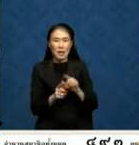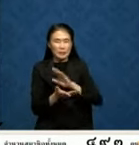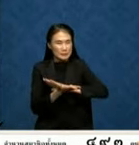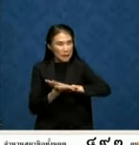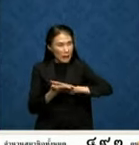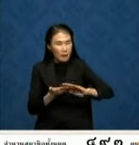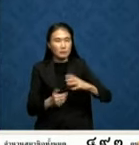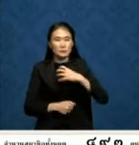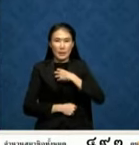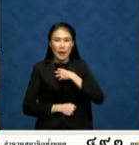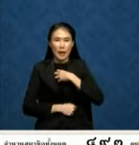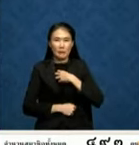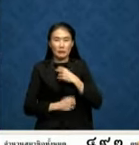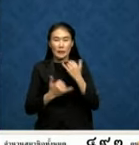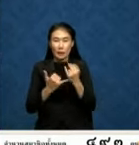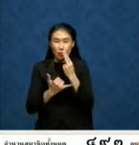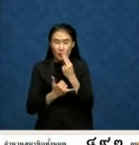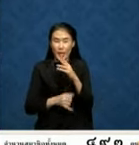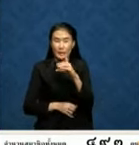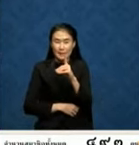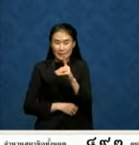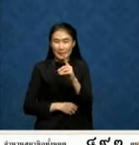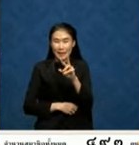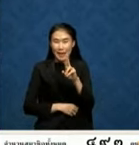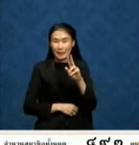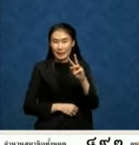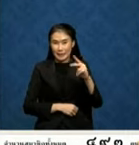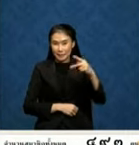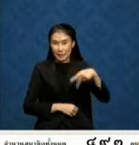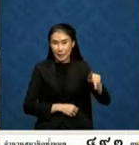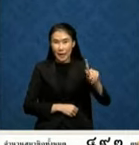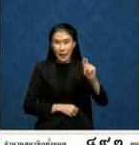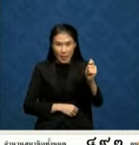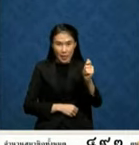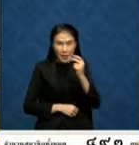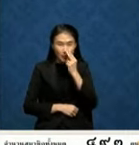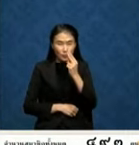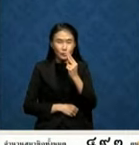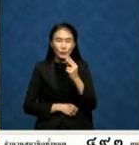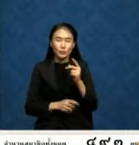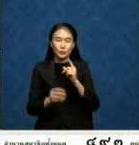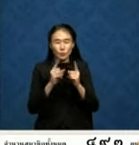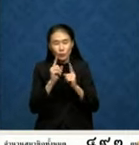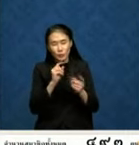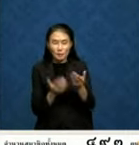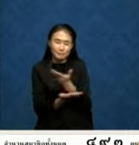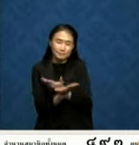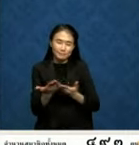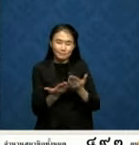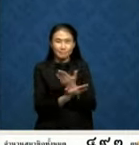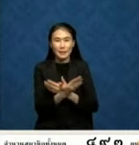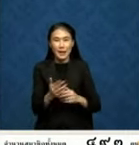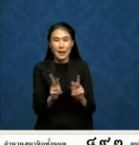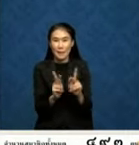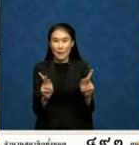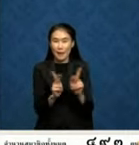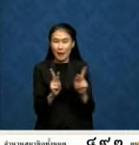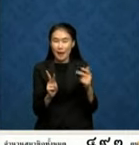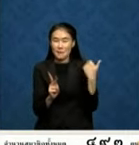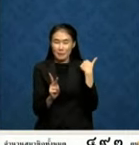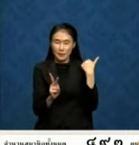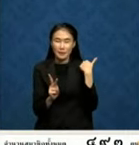ยเช่นกันนะครับดังนั้น direct PPA เนี่ยก็เลยเป็นสิ่งที่ได้มีการหารือกันในกพช.แล้วก็ได้มี